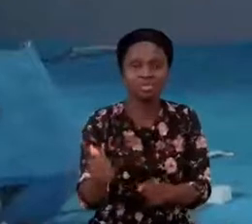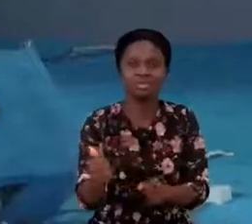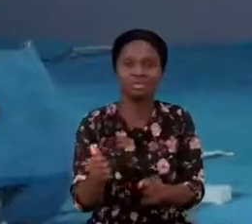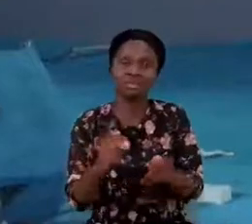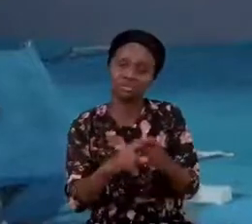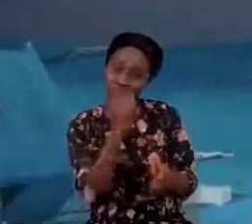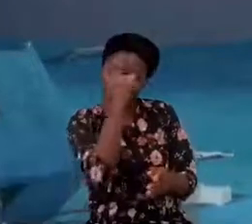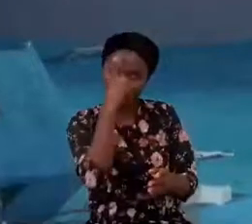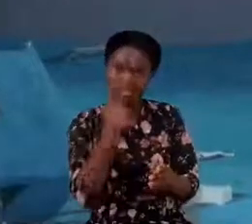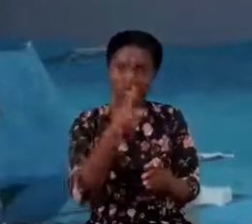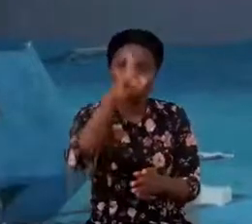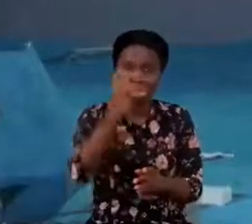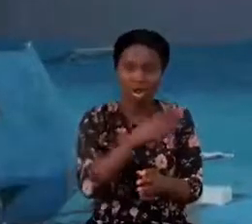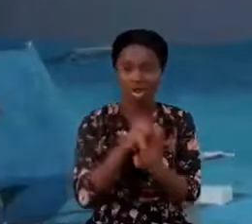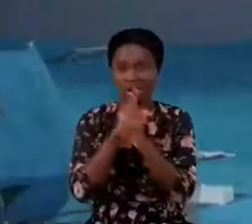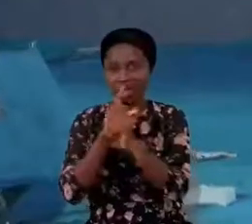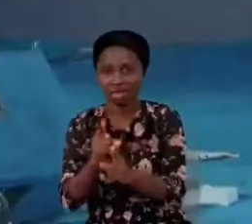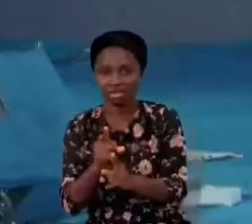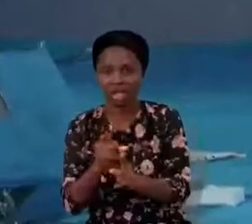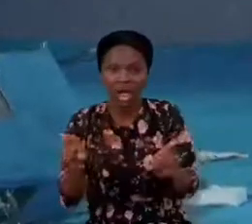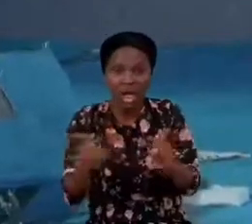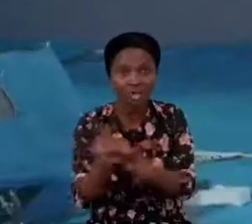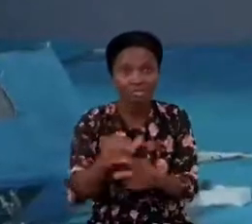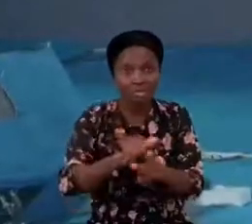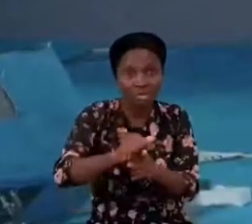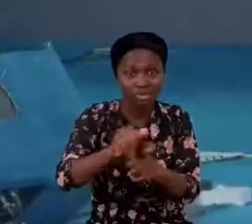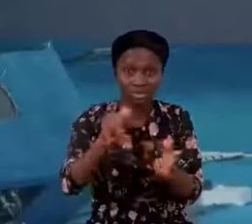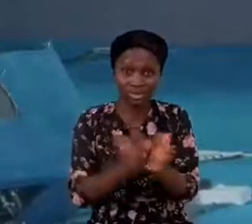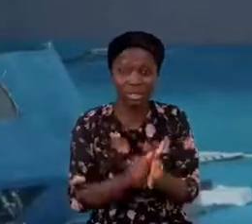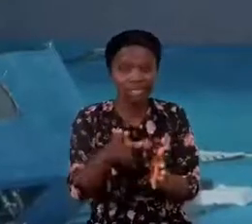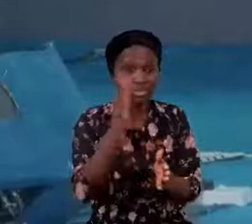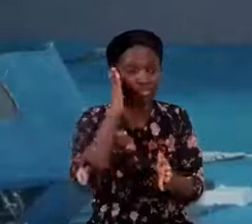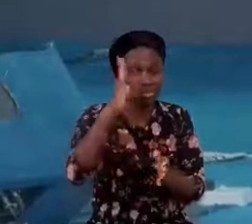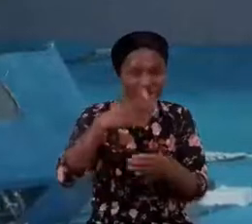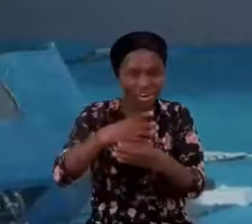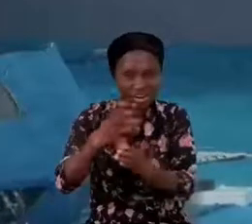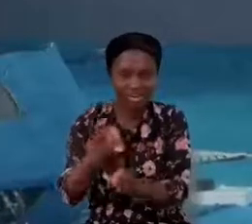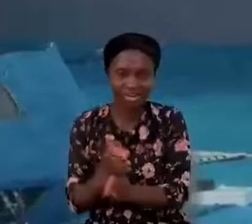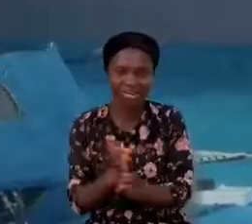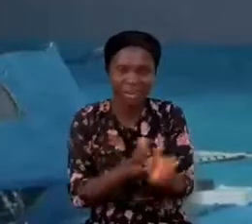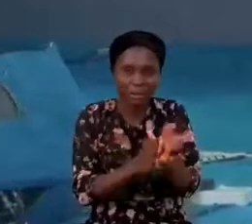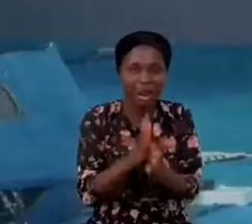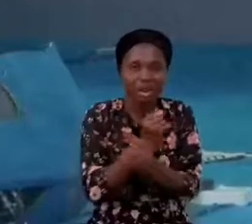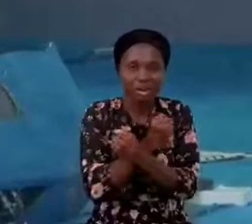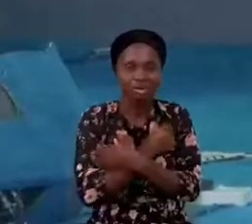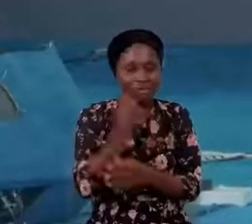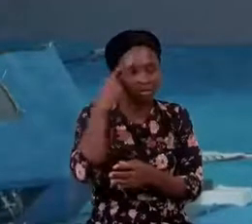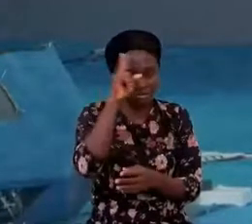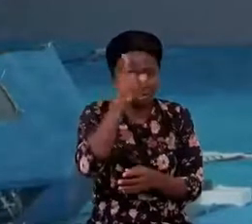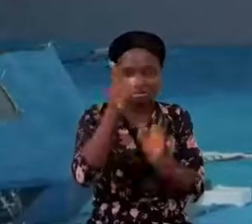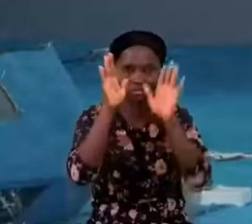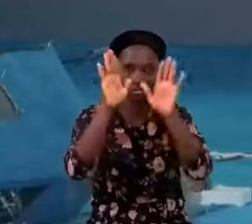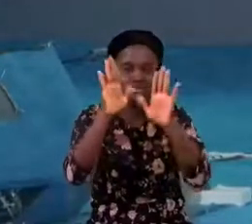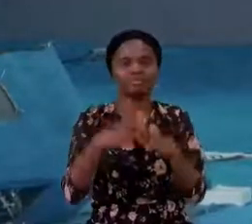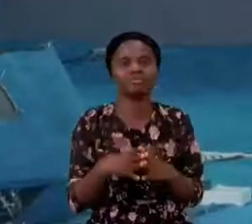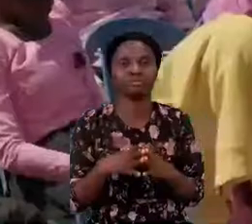l'amour pour l'excellence. Voyons quelqu'un. En Daniel chapitre 6, verset 3,